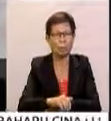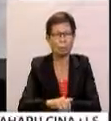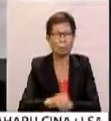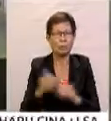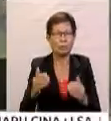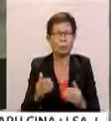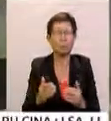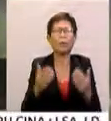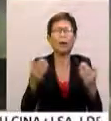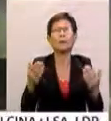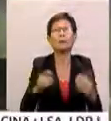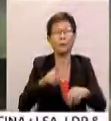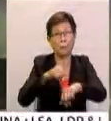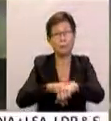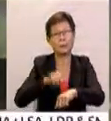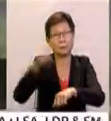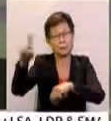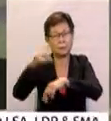Selamat sana.